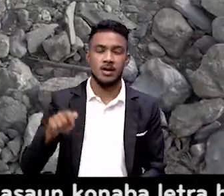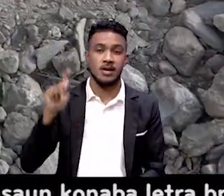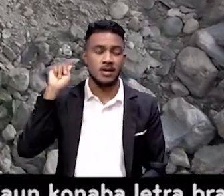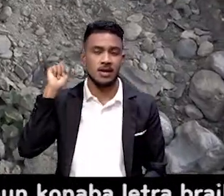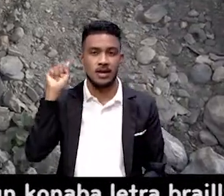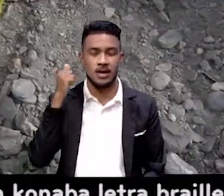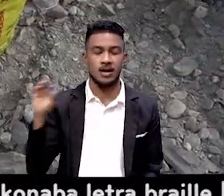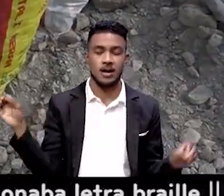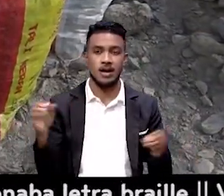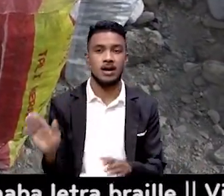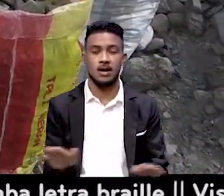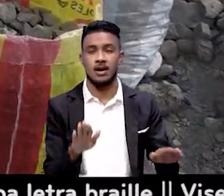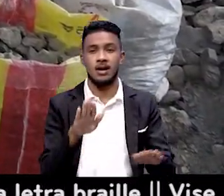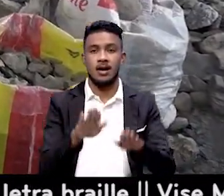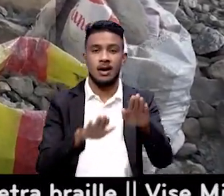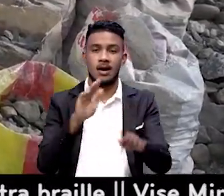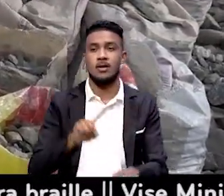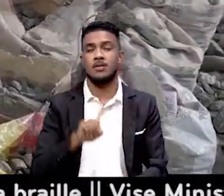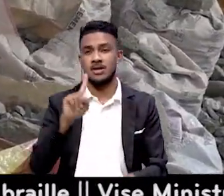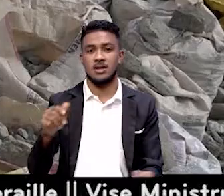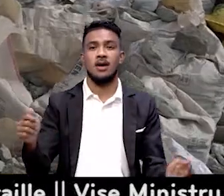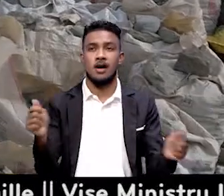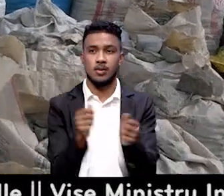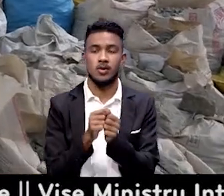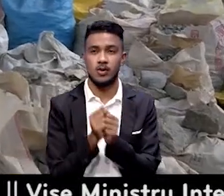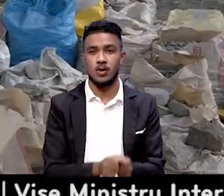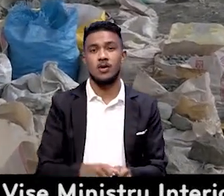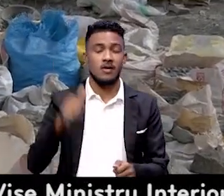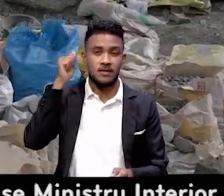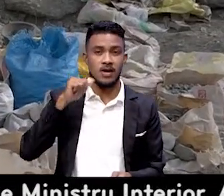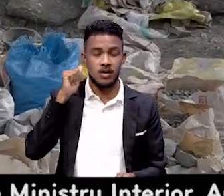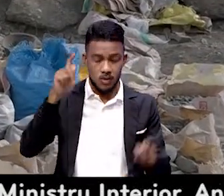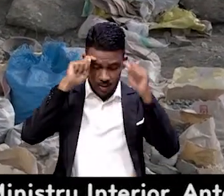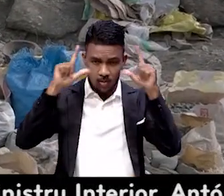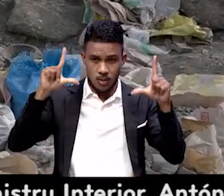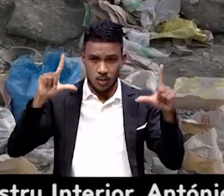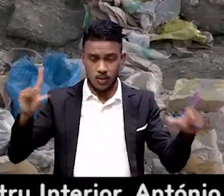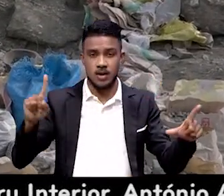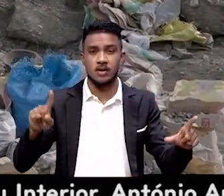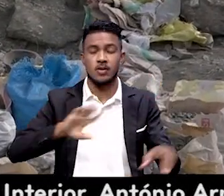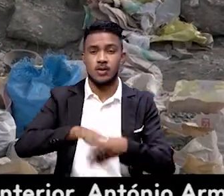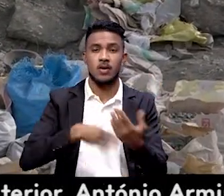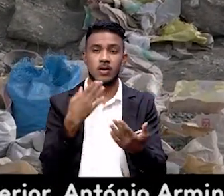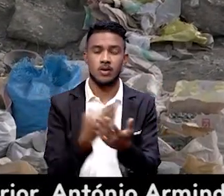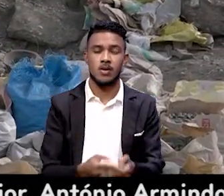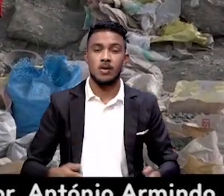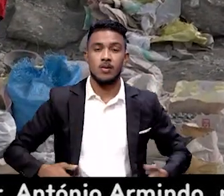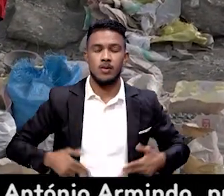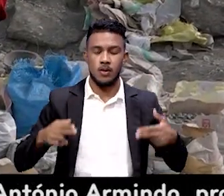e nem serviço toda ainda né. Hamuto com ina fetong no timor o anselo que nem Morris mos e condição nem bela diferente